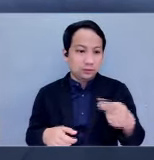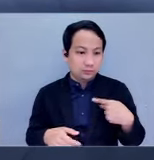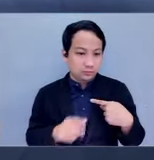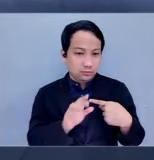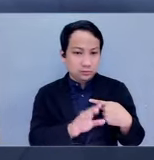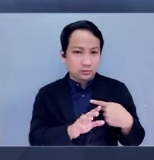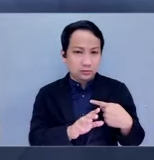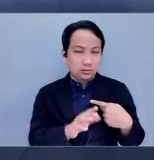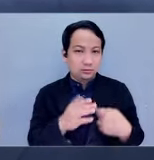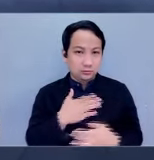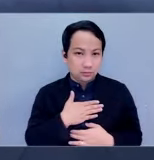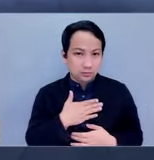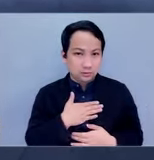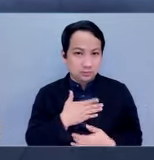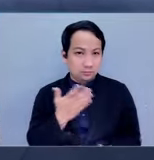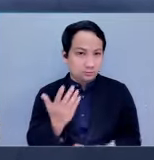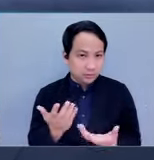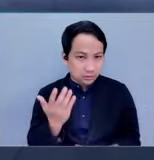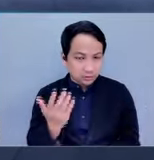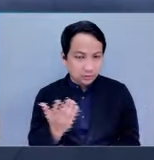happy or not maybe